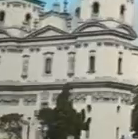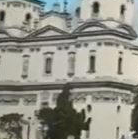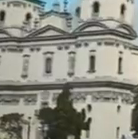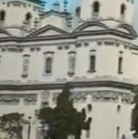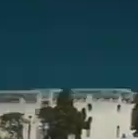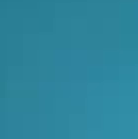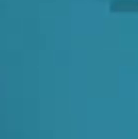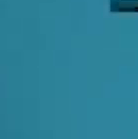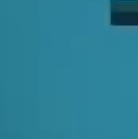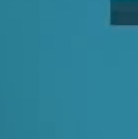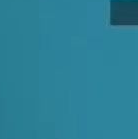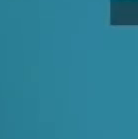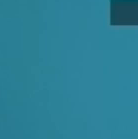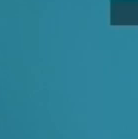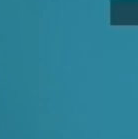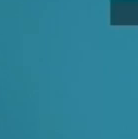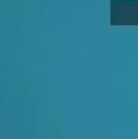Дякую. Дякую.